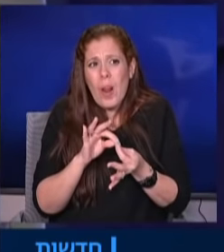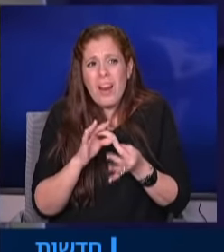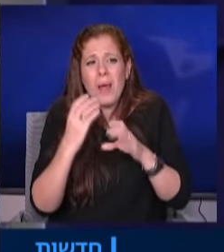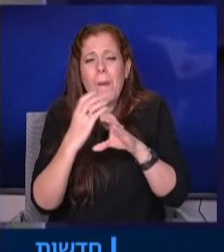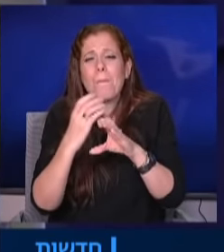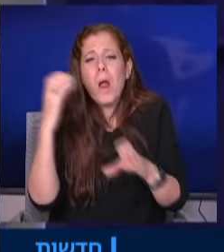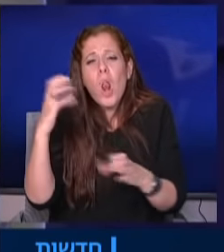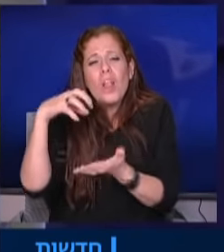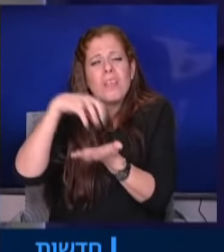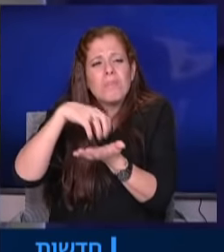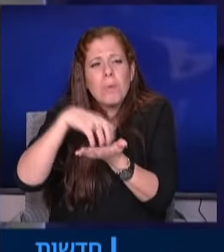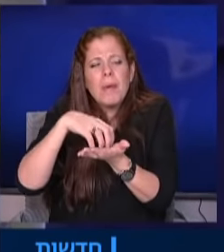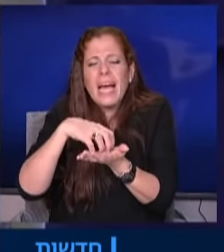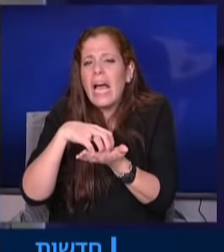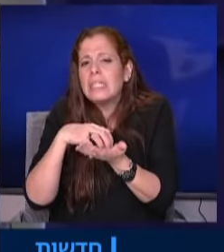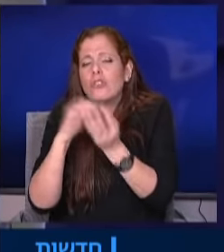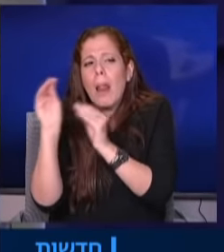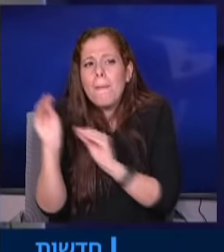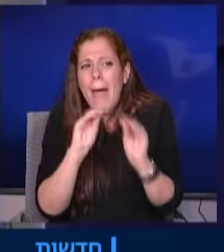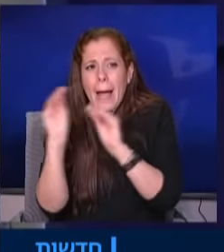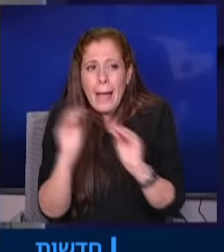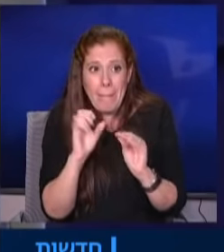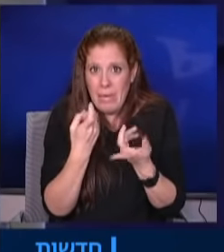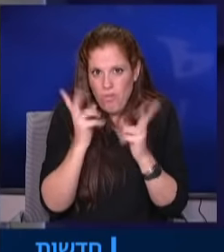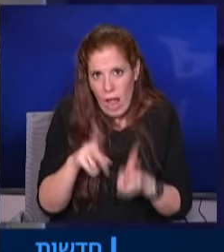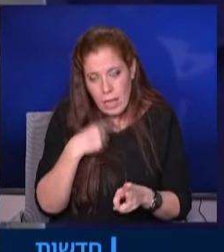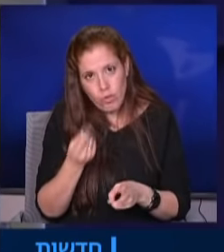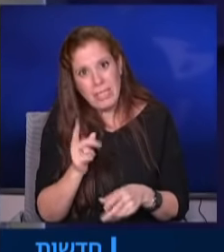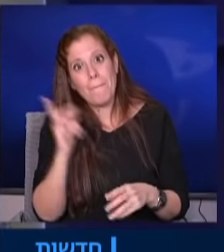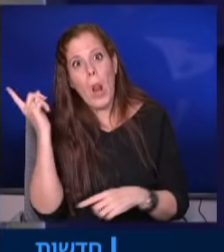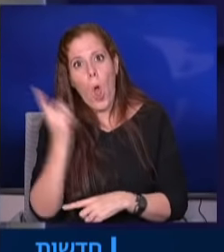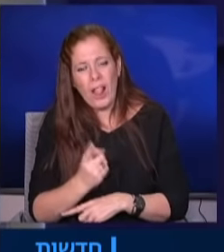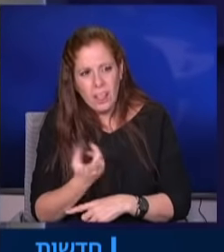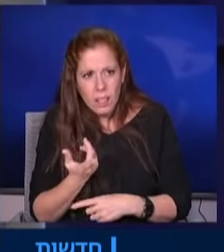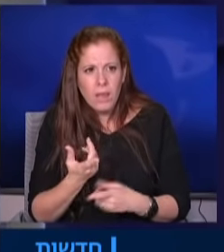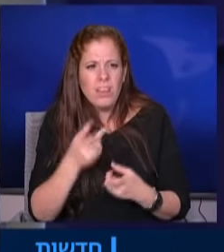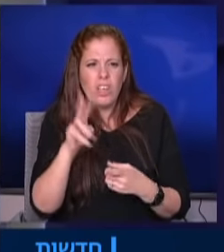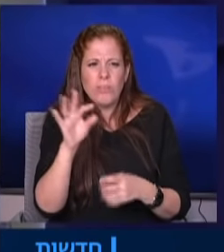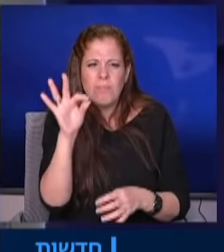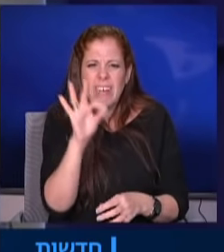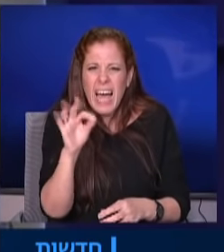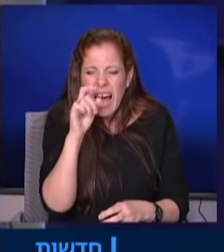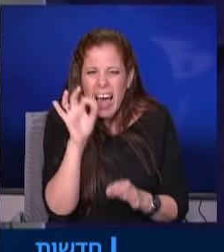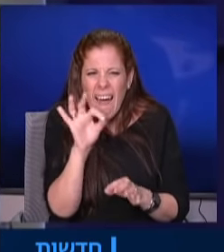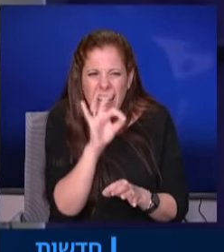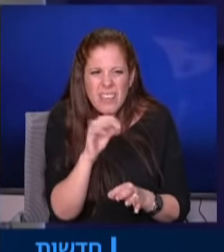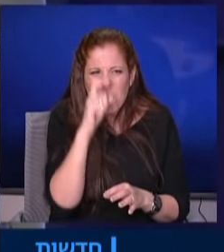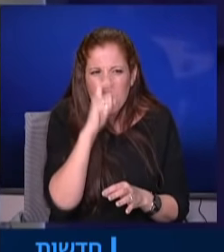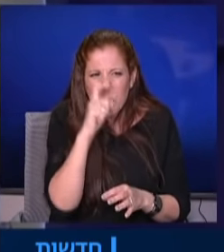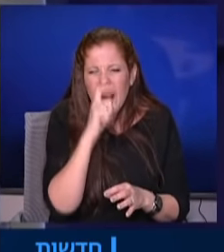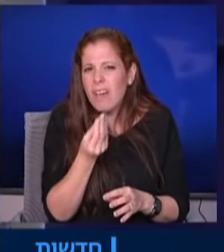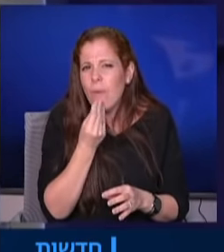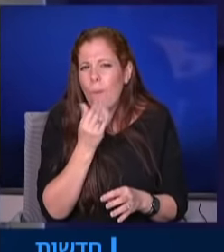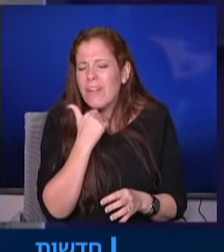small immigration hotel, as we can, if it's hotel at all, with some bugs, with it's so dirty and the food is